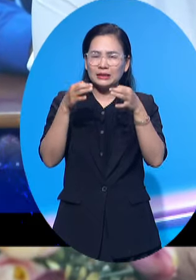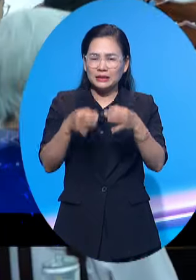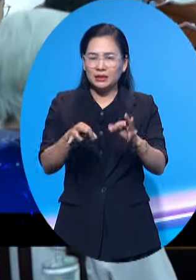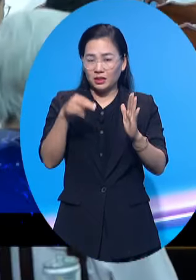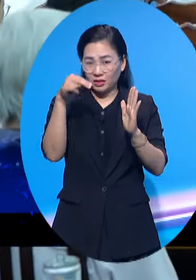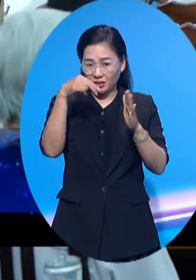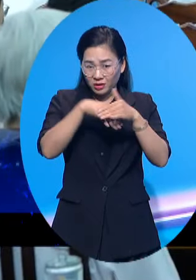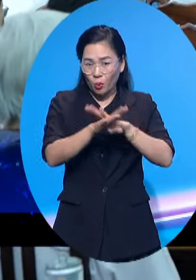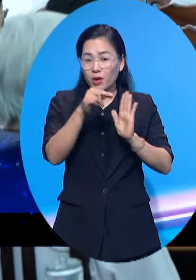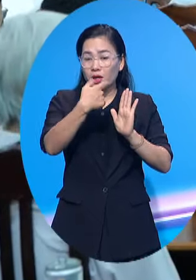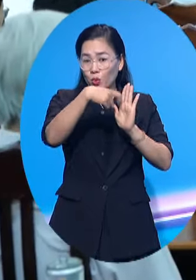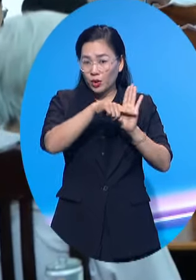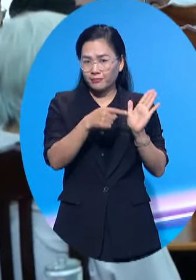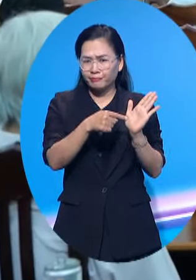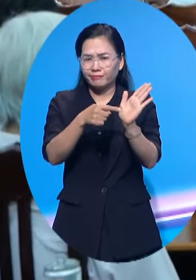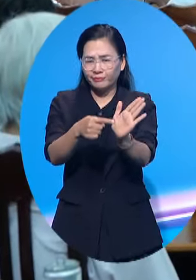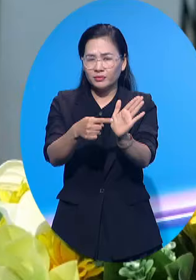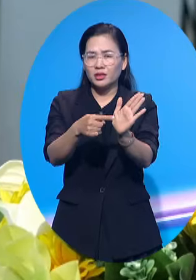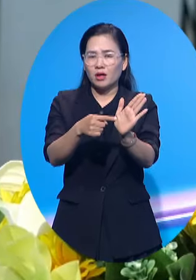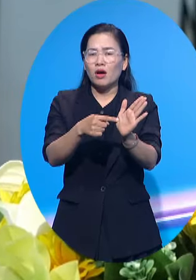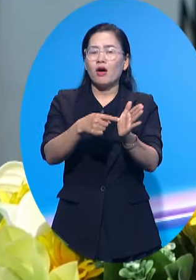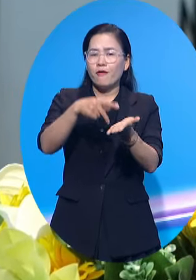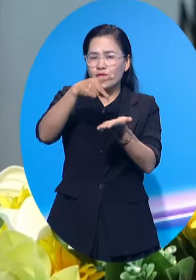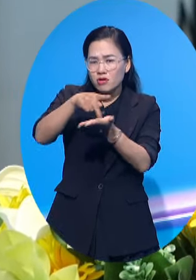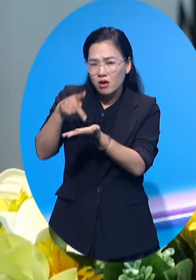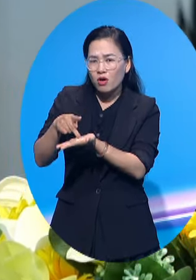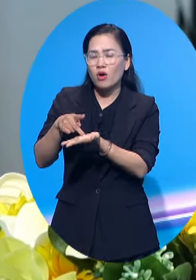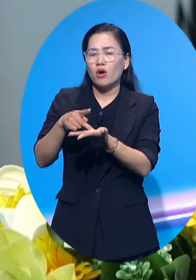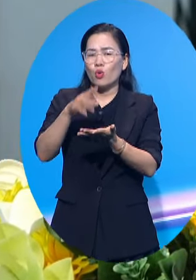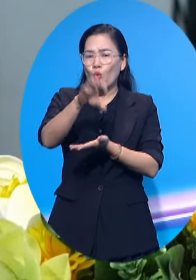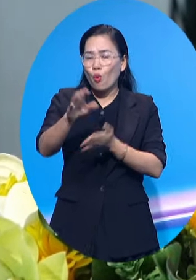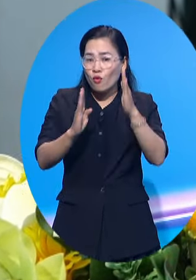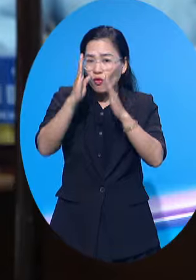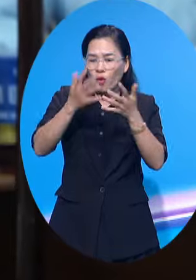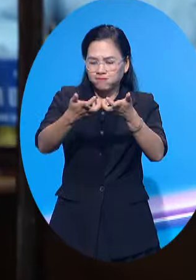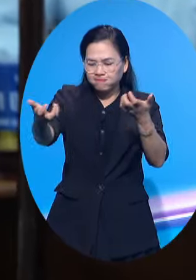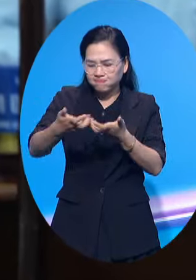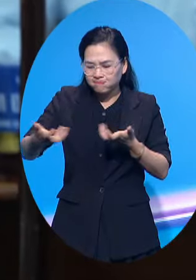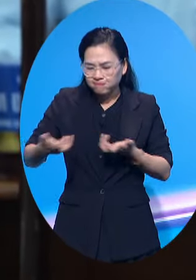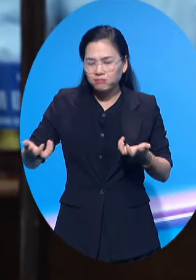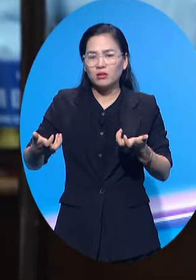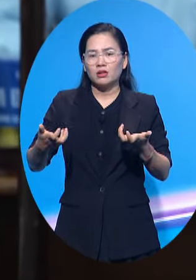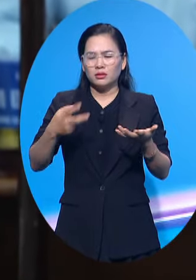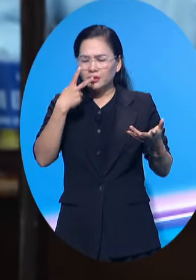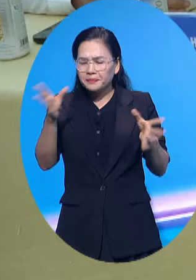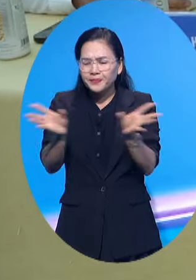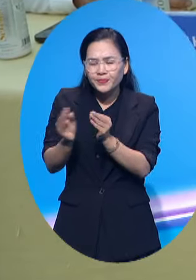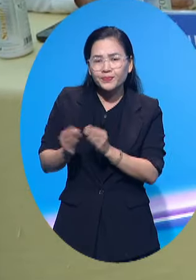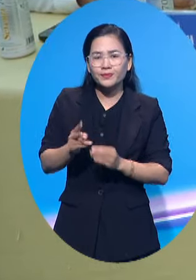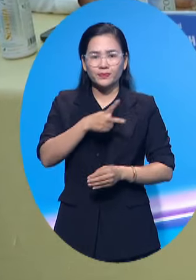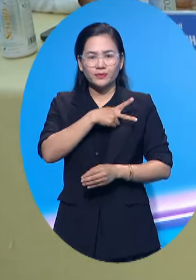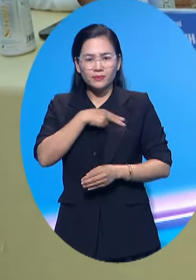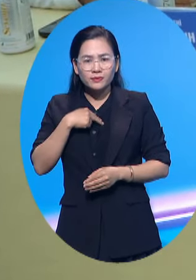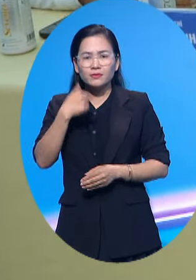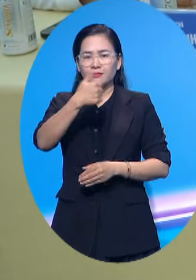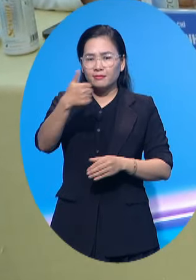ấp trên địa bàn thành phố. Chủ tịch Ủy ban nhân dân phường Võ Thị Sáu, quận 3 thông qua quyết định miễn nhiệm các chức danh người hoạt động không chuyên trách ở khu